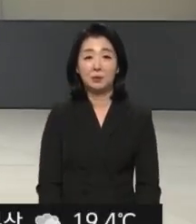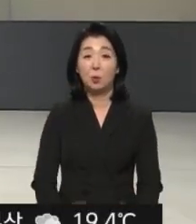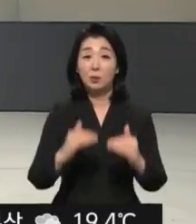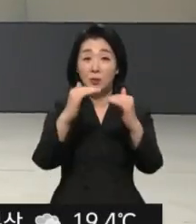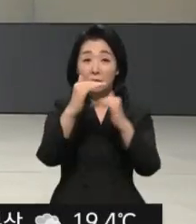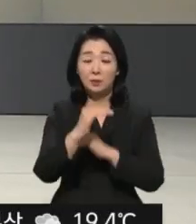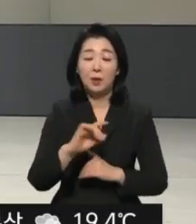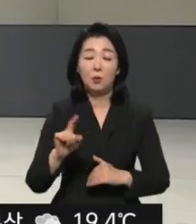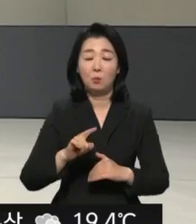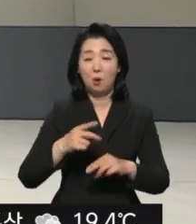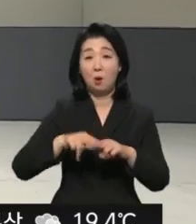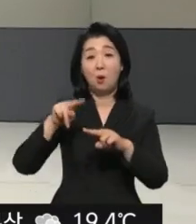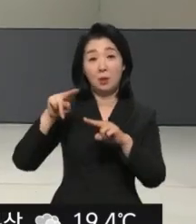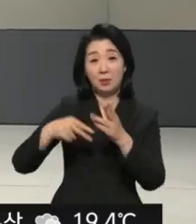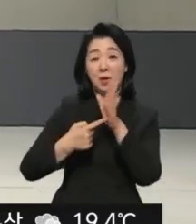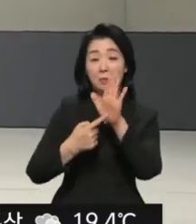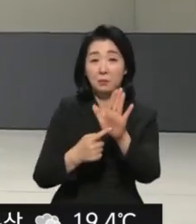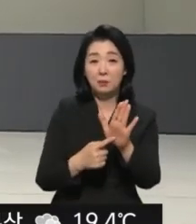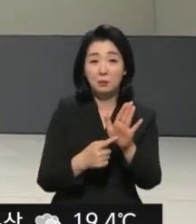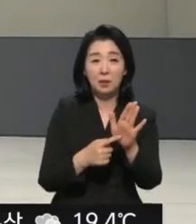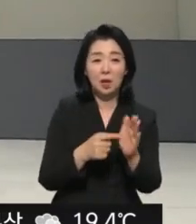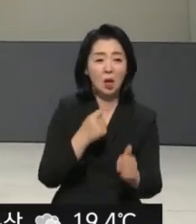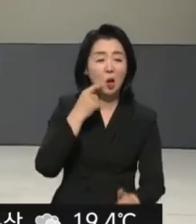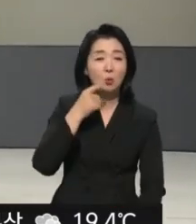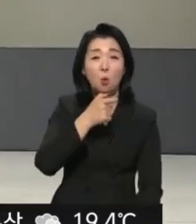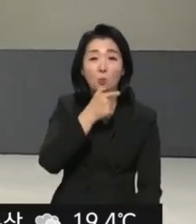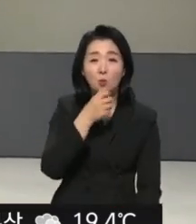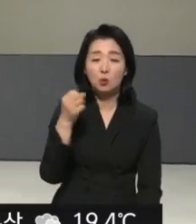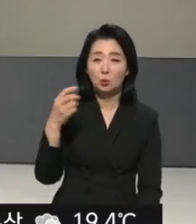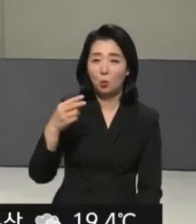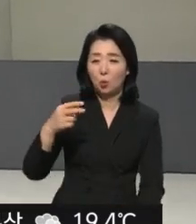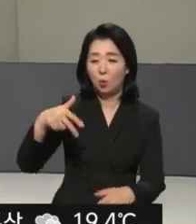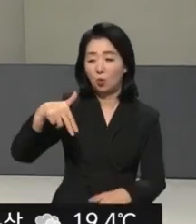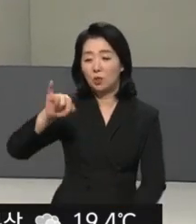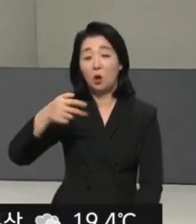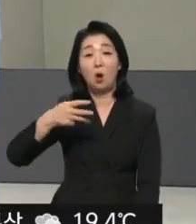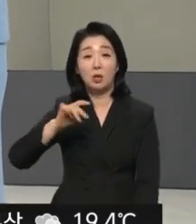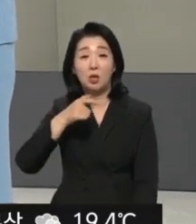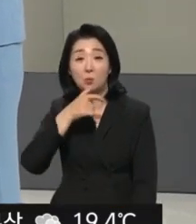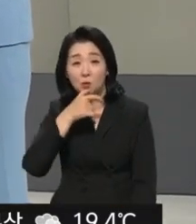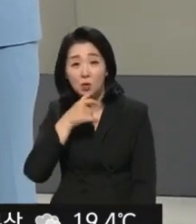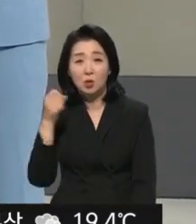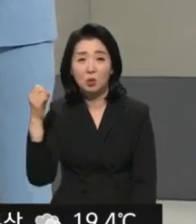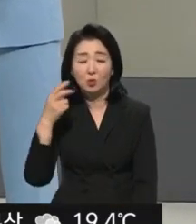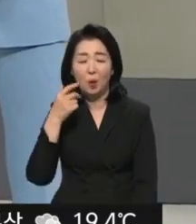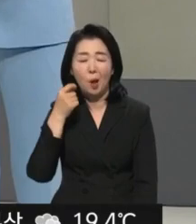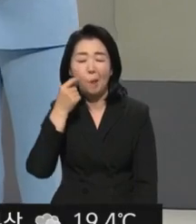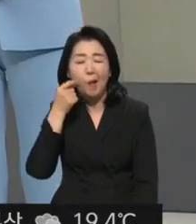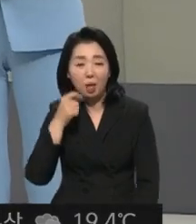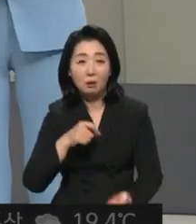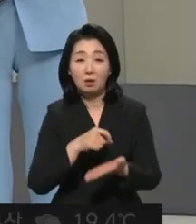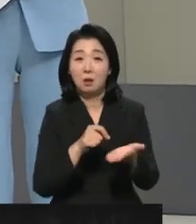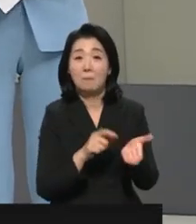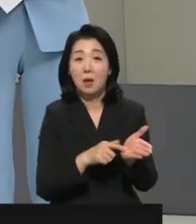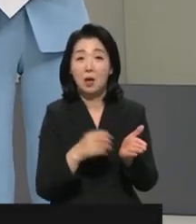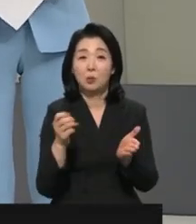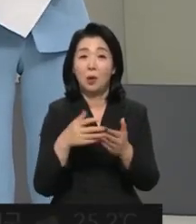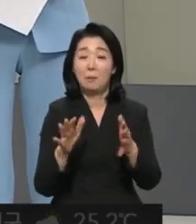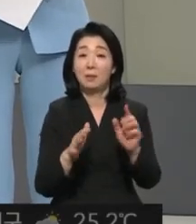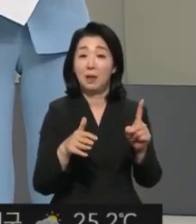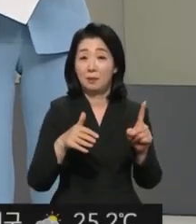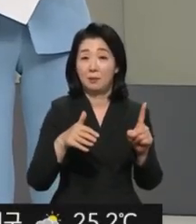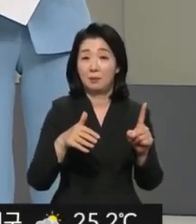사의 표명, 오염수 대 처리수, 허위 서명 강요, 아파트 한 채, 석 달 만에로